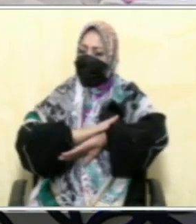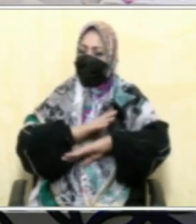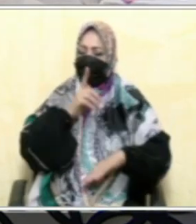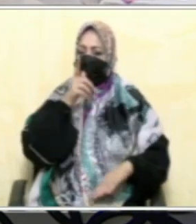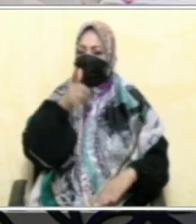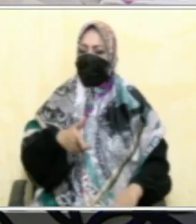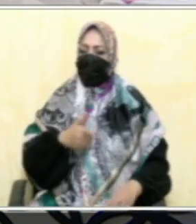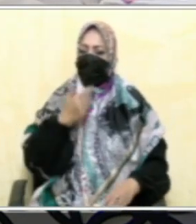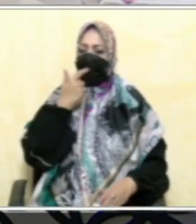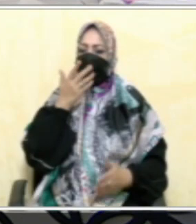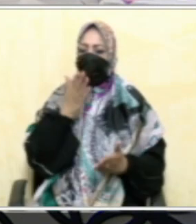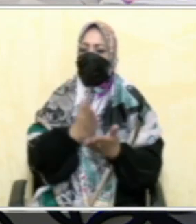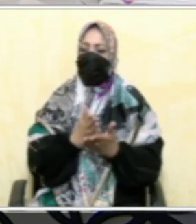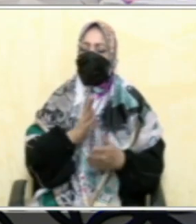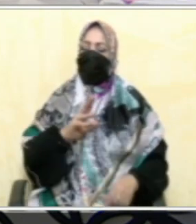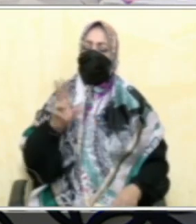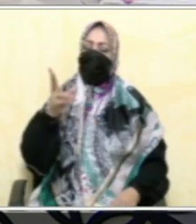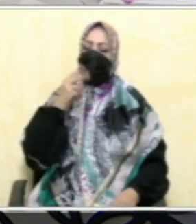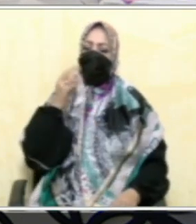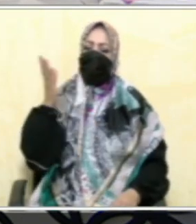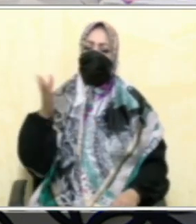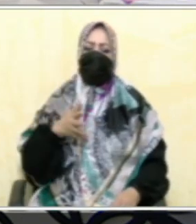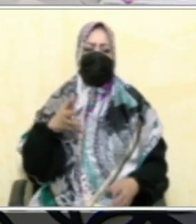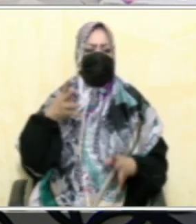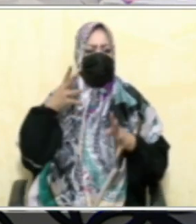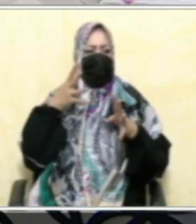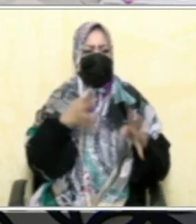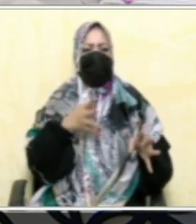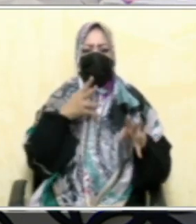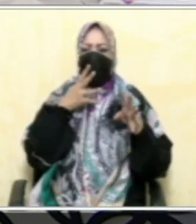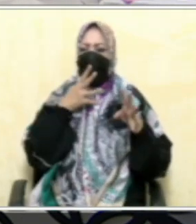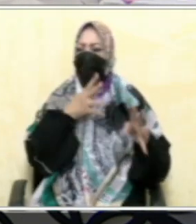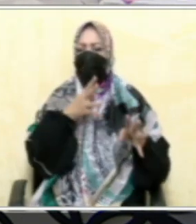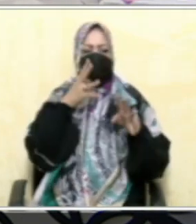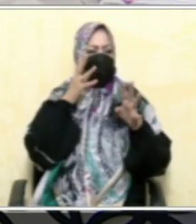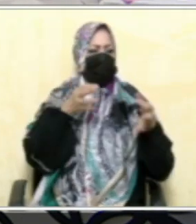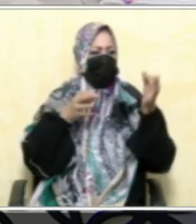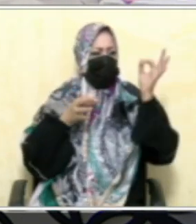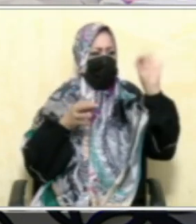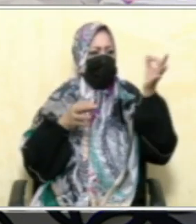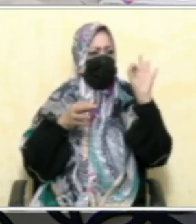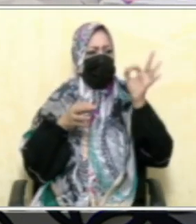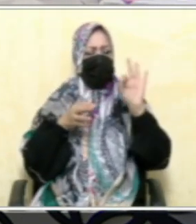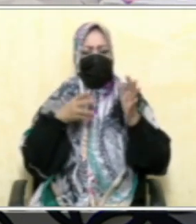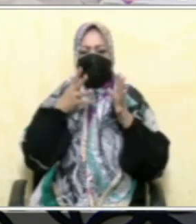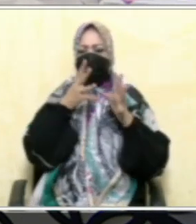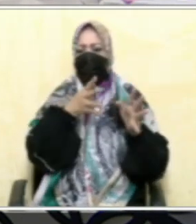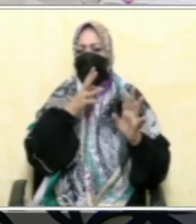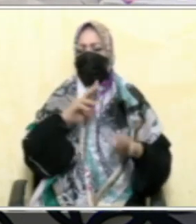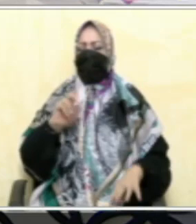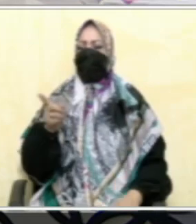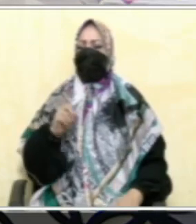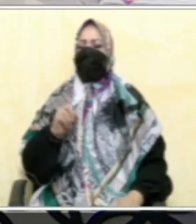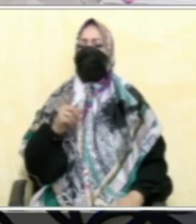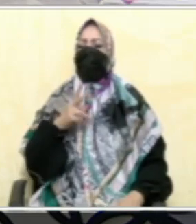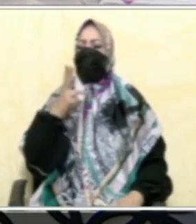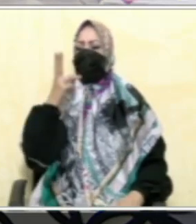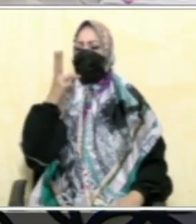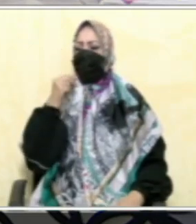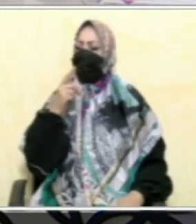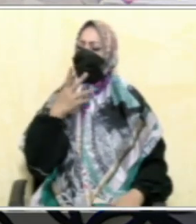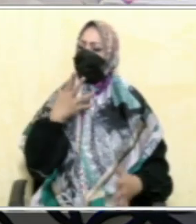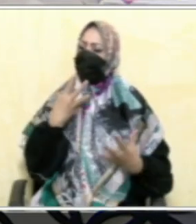حتى هذه إشكالية كبيرة. أنت ولي أمر، تابع ابنك، تكلم بحق، تكلم بعدالة. ربي قال وقولوا للناس